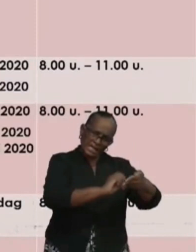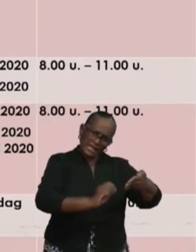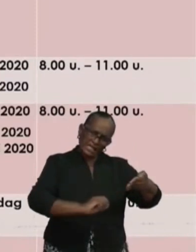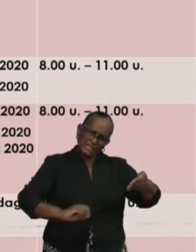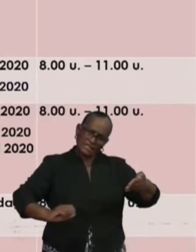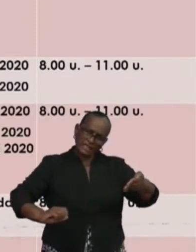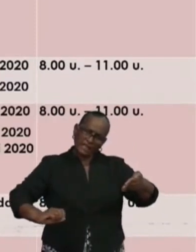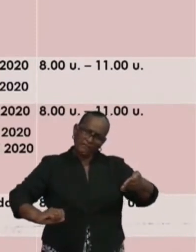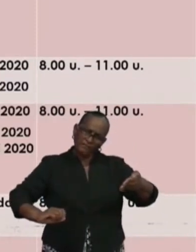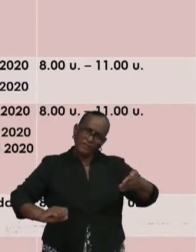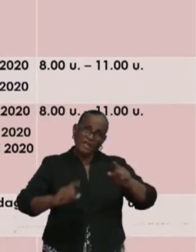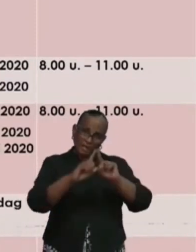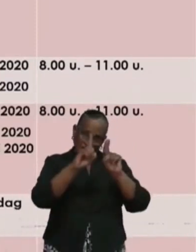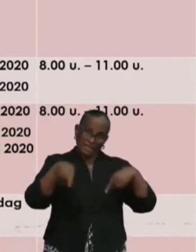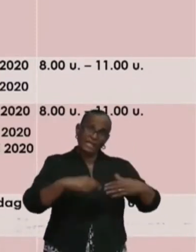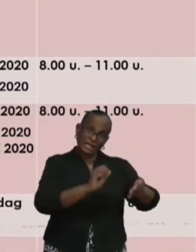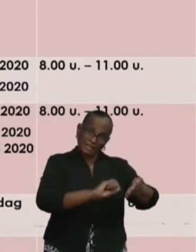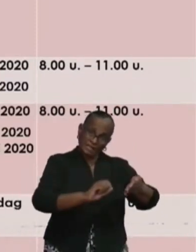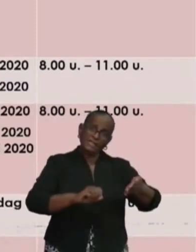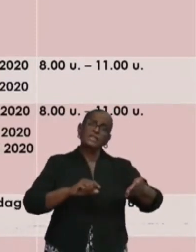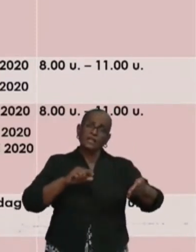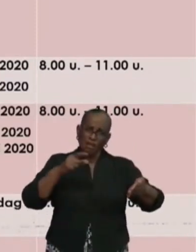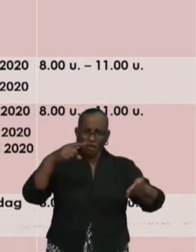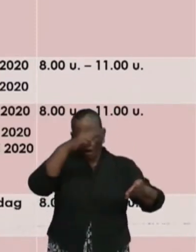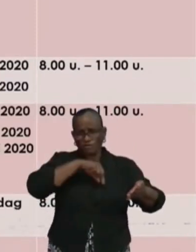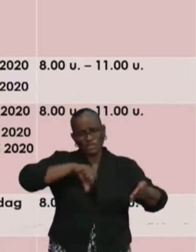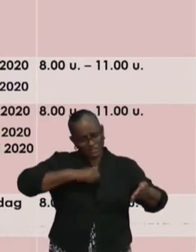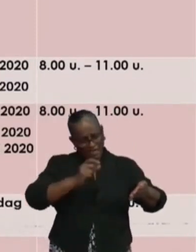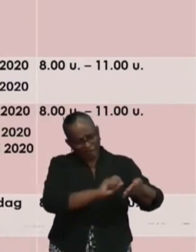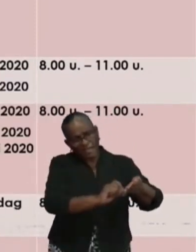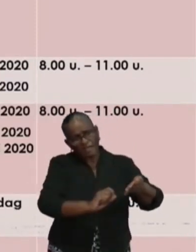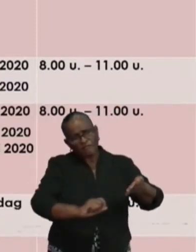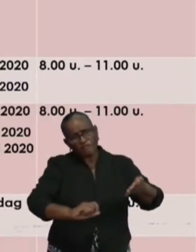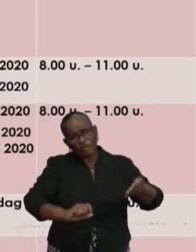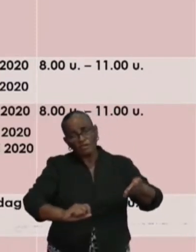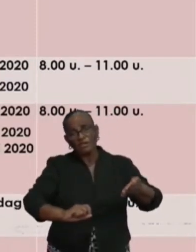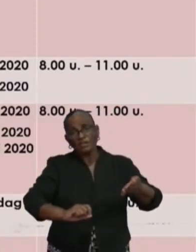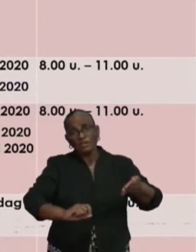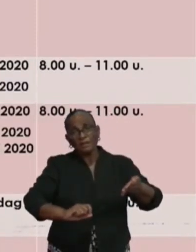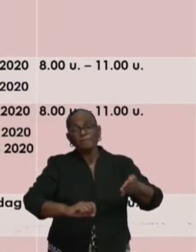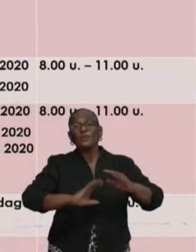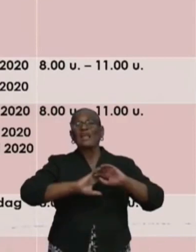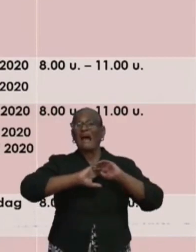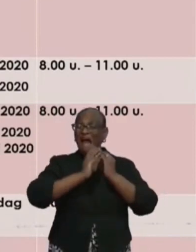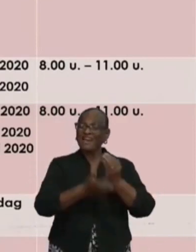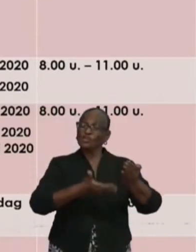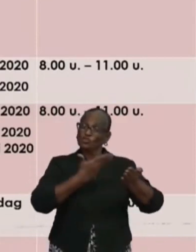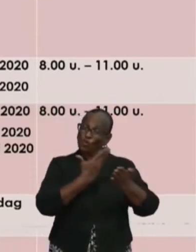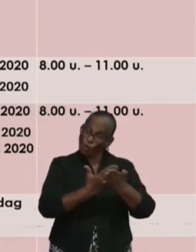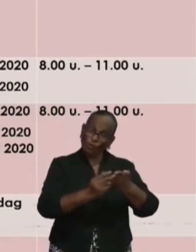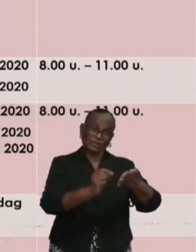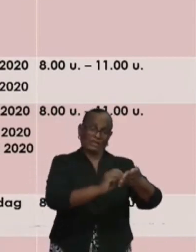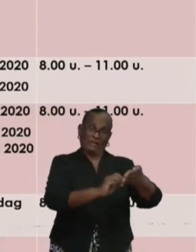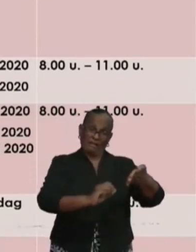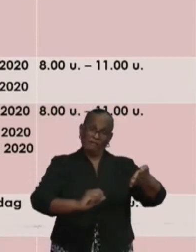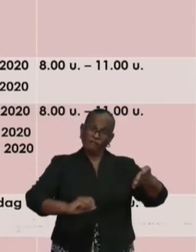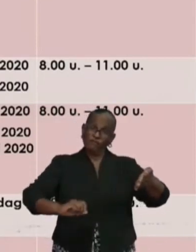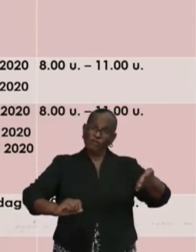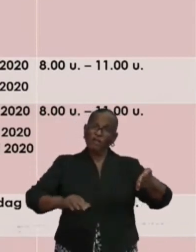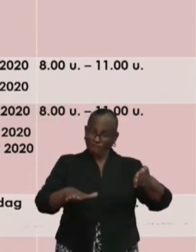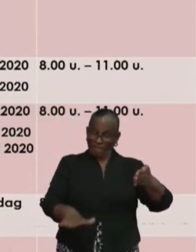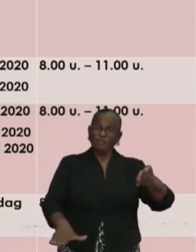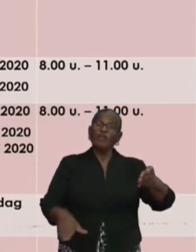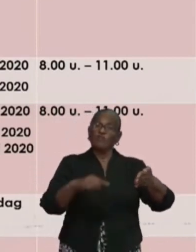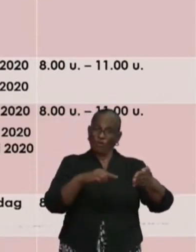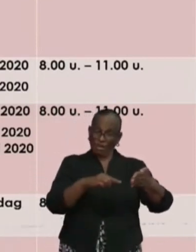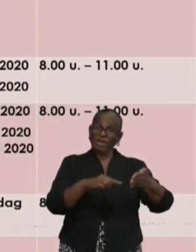krijgt de registratieformulieren om in te vullen. U vult dat formulier volledig in met de juiste gegevens van het kind.